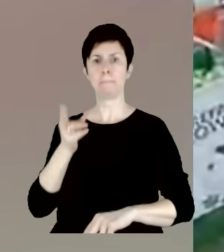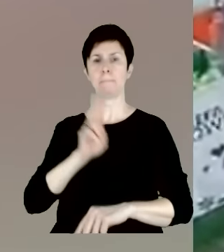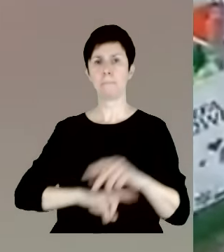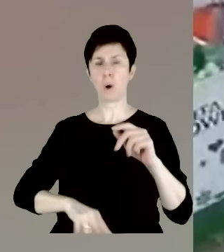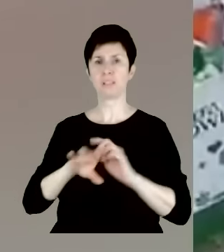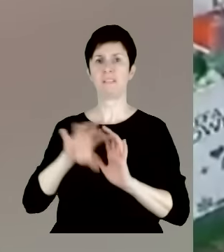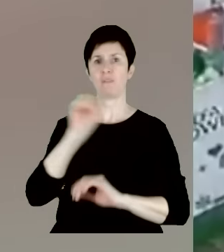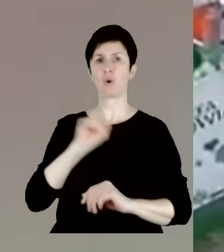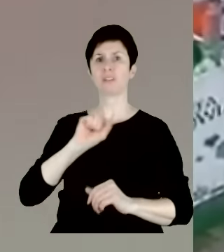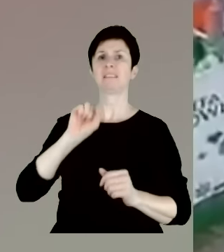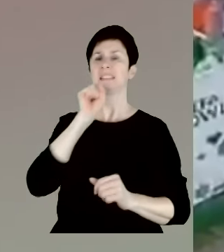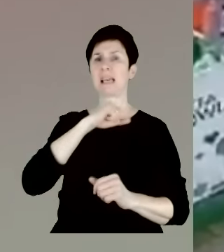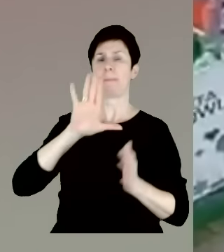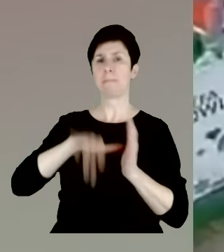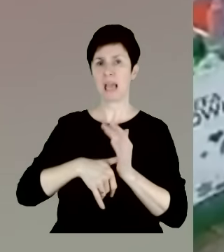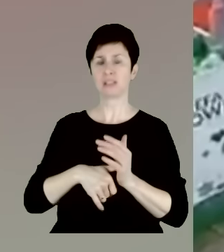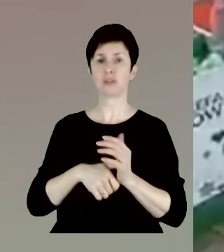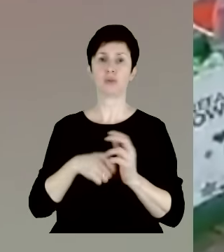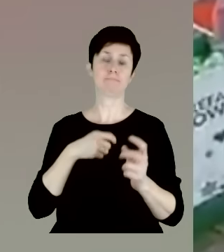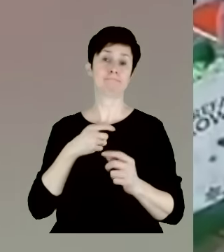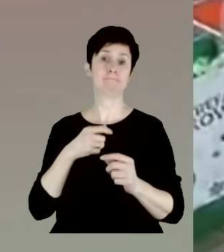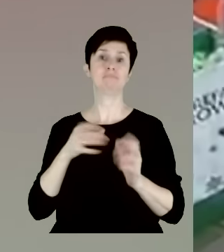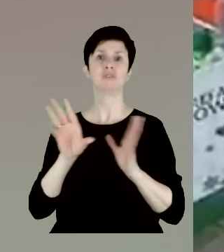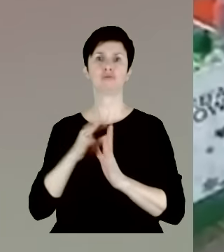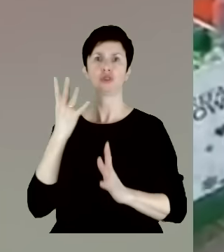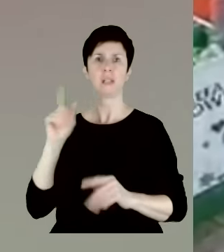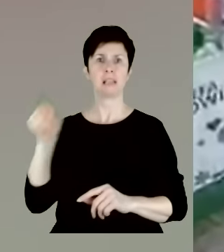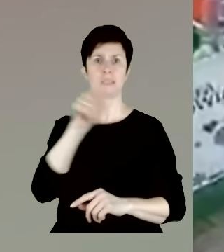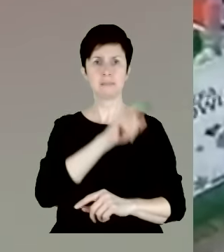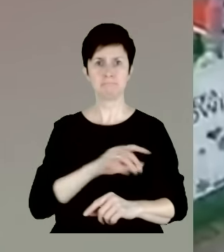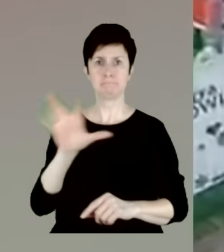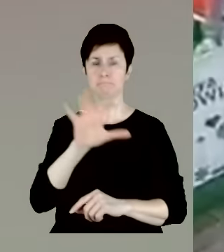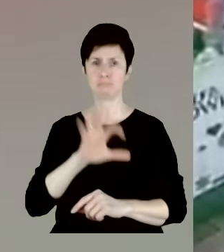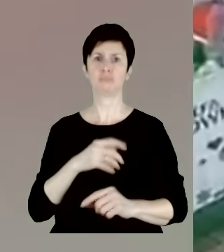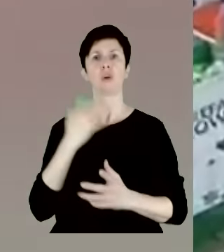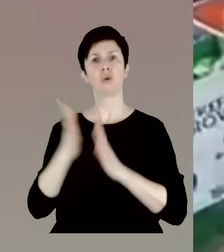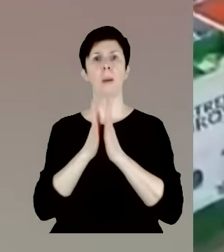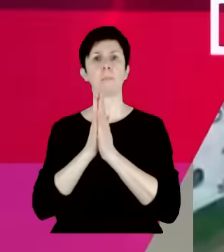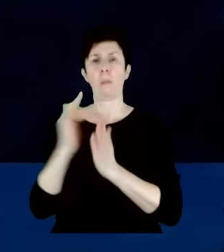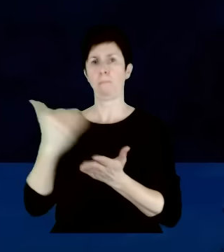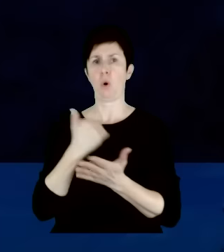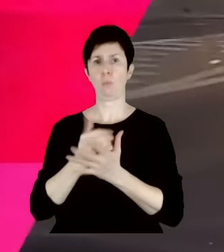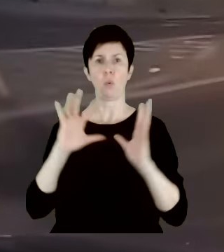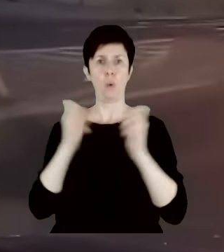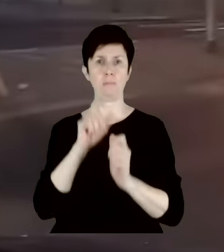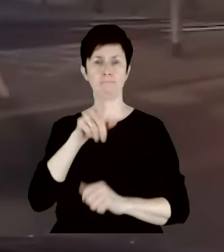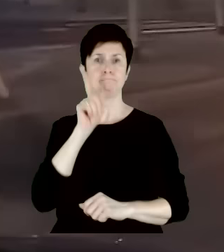Wrocław Stare Miasto, którzy prowadzą śledztwo w sprawie 4 kradzieży w aptekach, proszą o pomoc w ustaleniu tożsamości tego pacjenta.